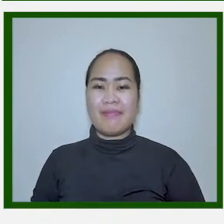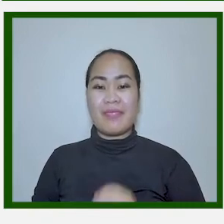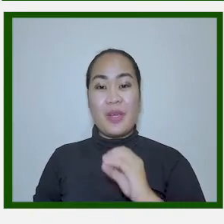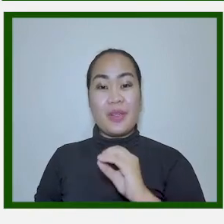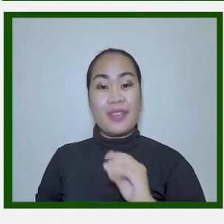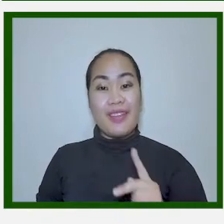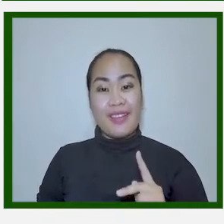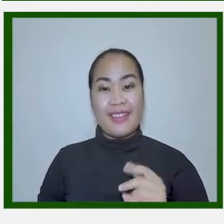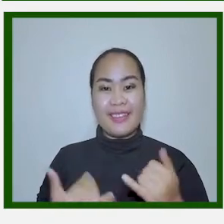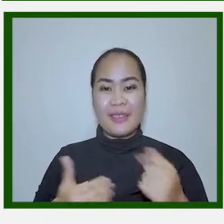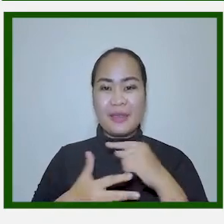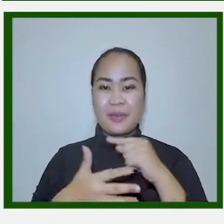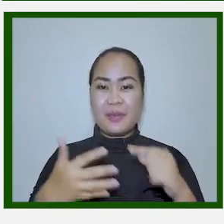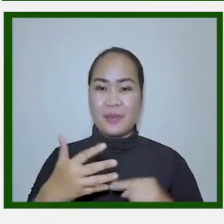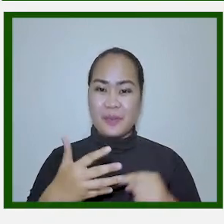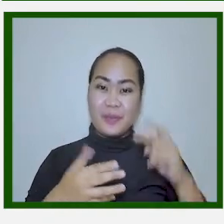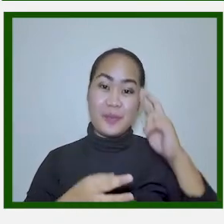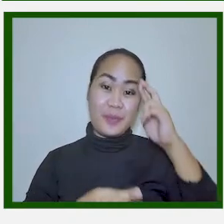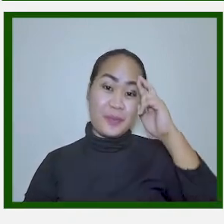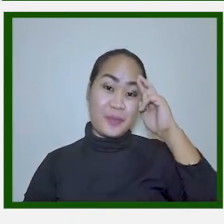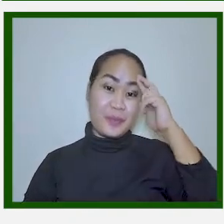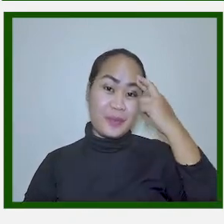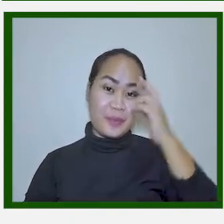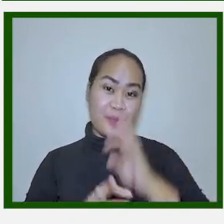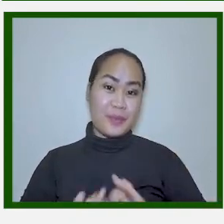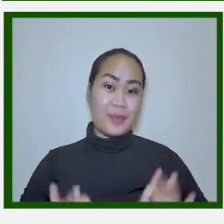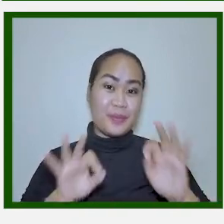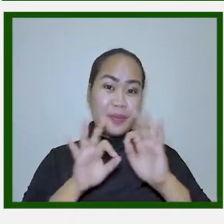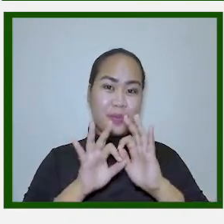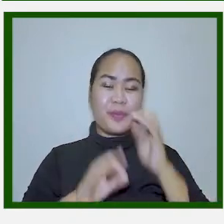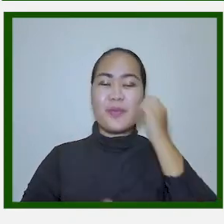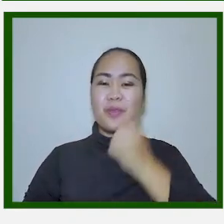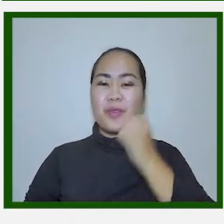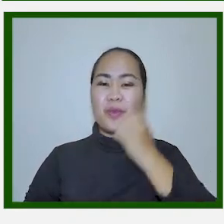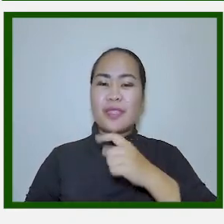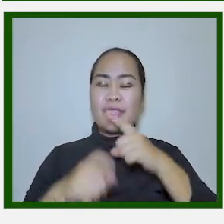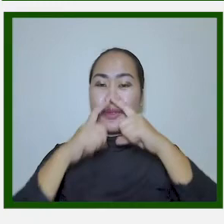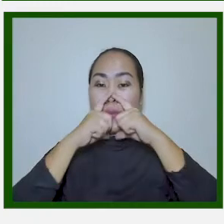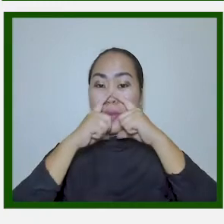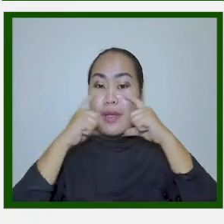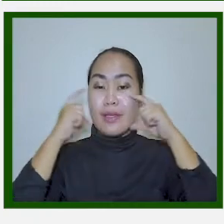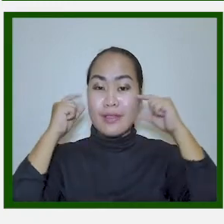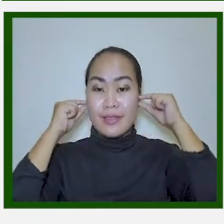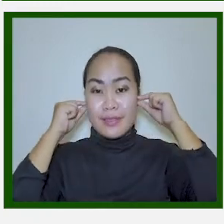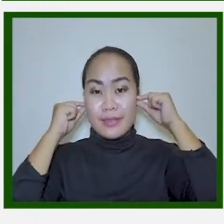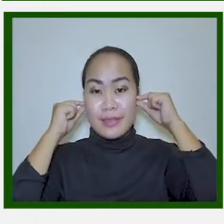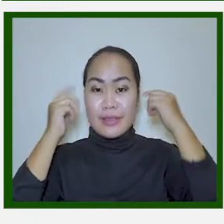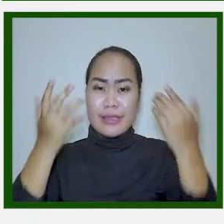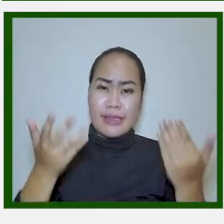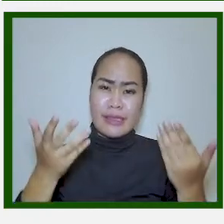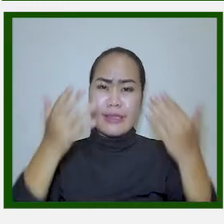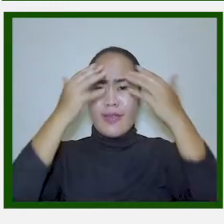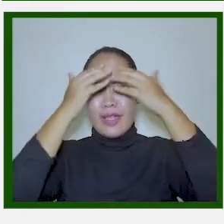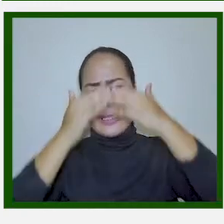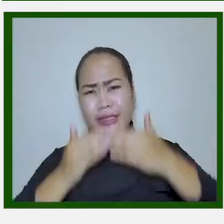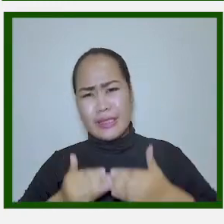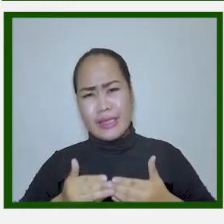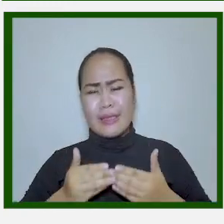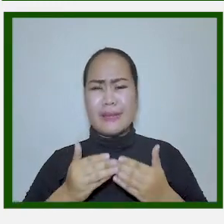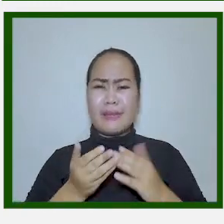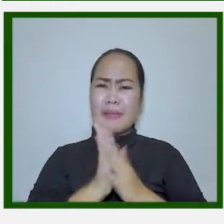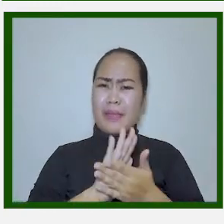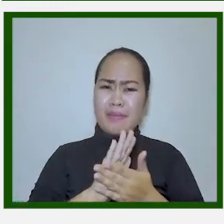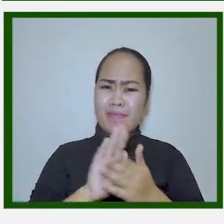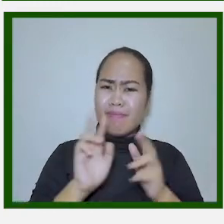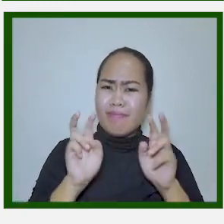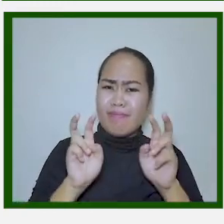wear a face mask. Ano, yung face shield parang issue na naman, ano? Sabi nga nila, ang Pilipinas talaga pinag-uusapan sa ibang bansa,